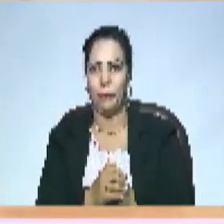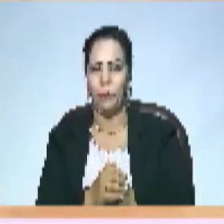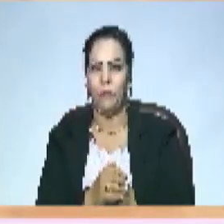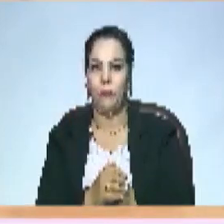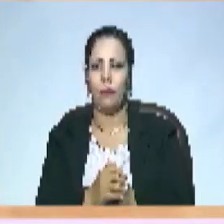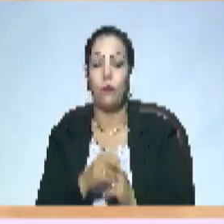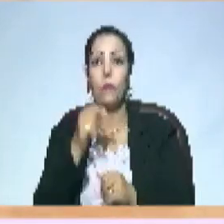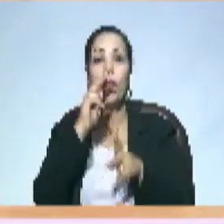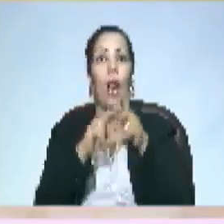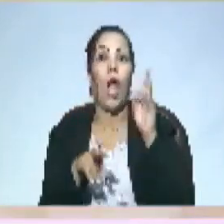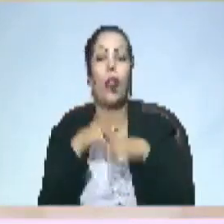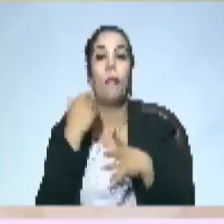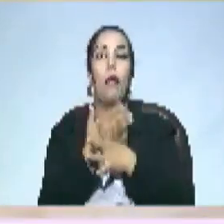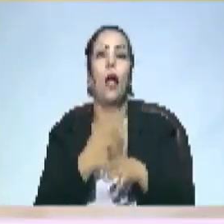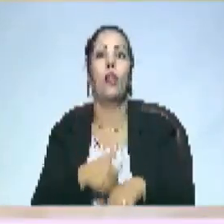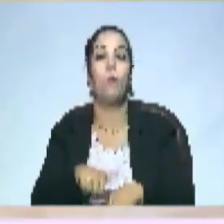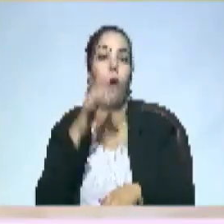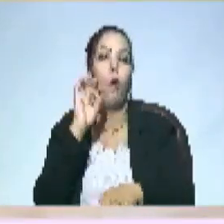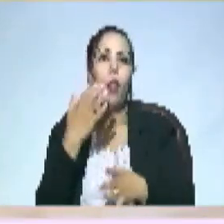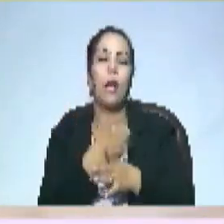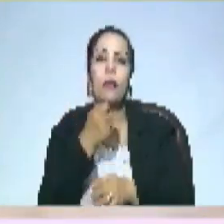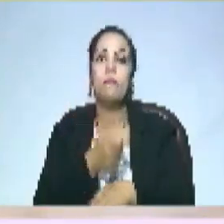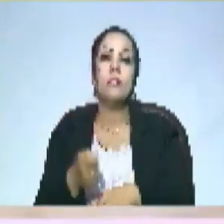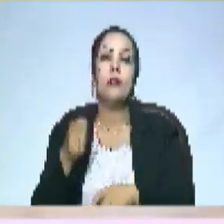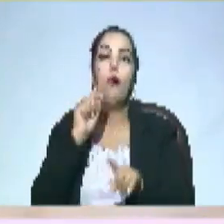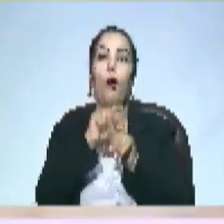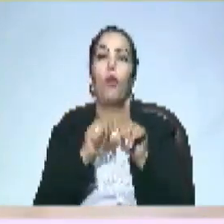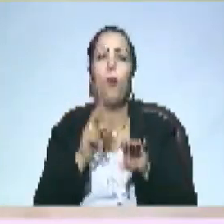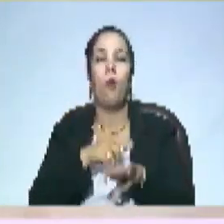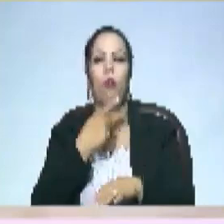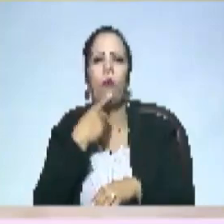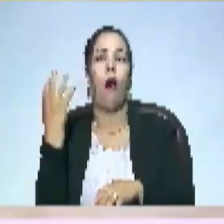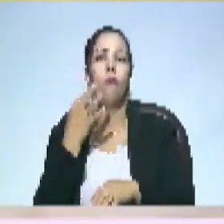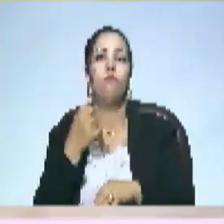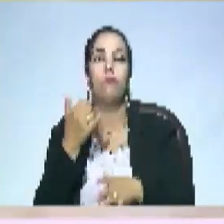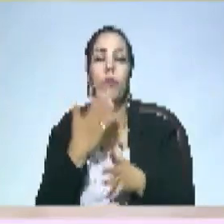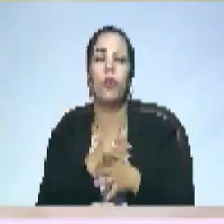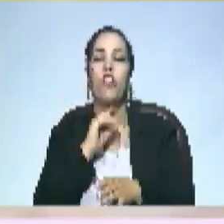حاجة من الحاجات اللي بتبقى كويسة جدا، وبتزود القيمة والطعم والكلام ده كله. هنكتفي بعلب.